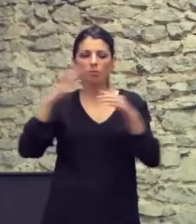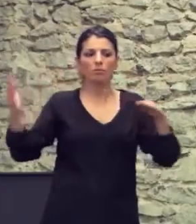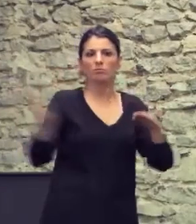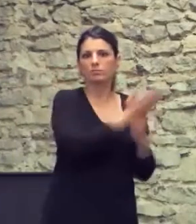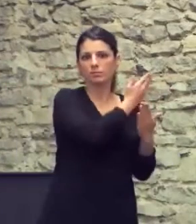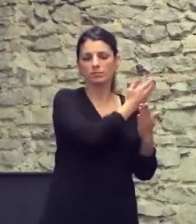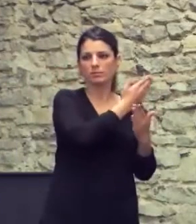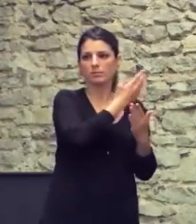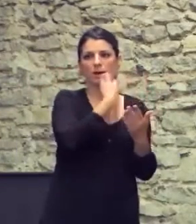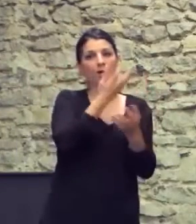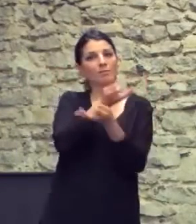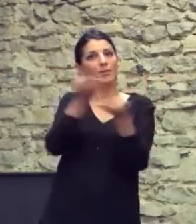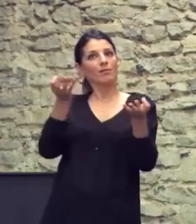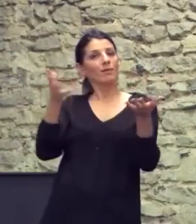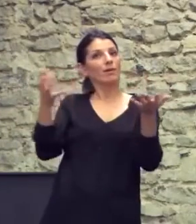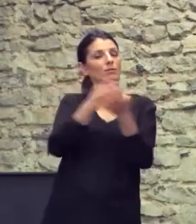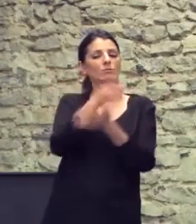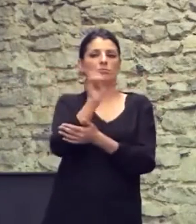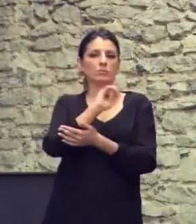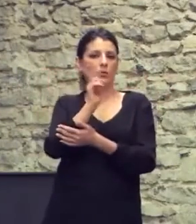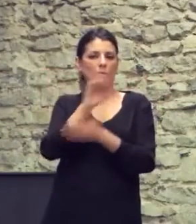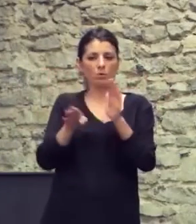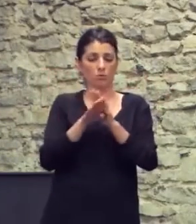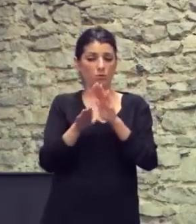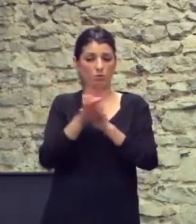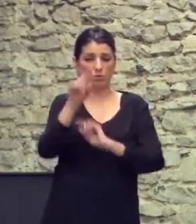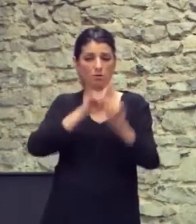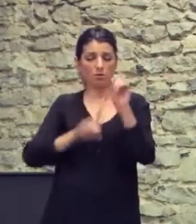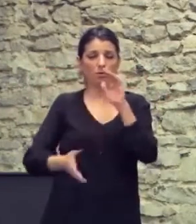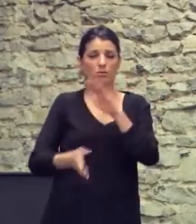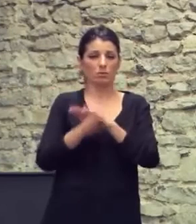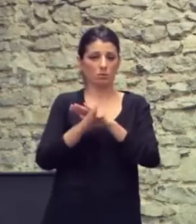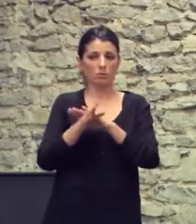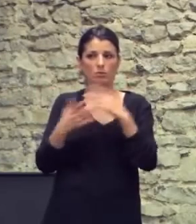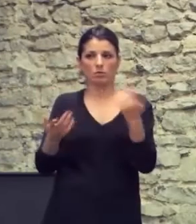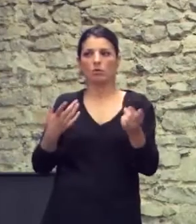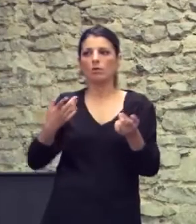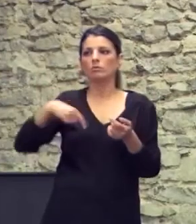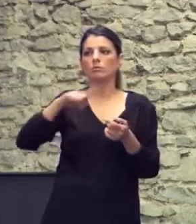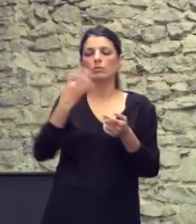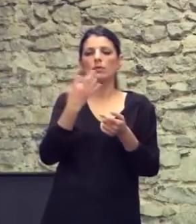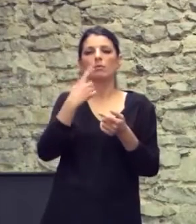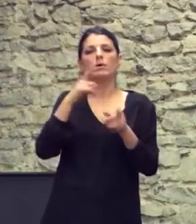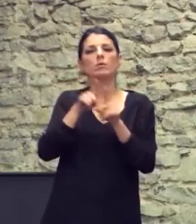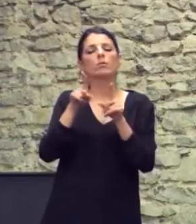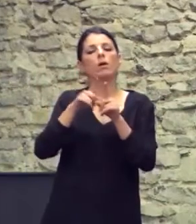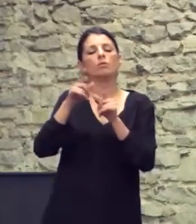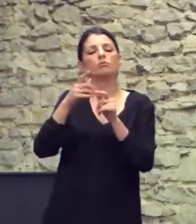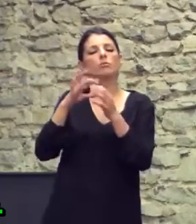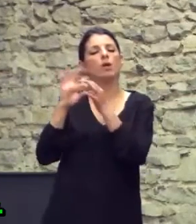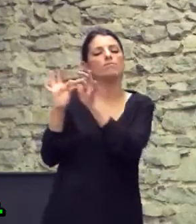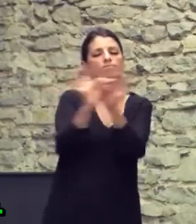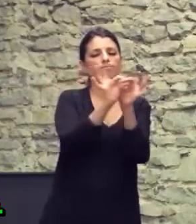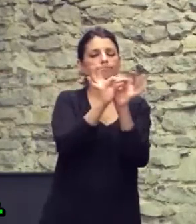superamueblado, superestupendo, ni superestupenda. Orduan, gure arteko harremanak izan behar du elkartasun harreman bat, eta elkartasun